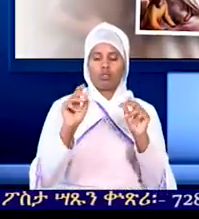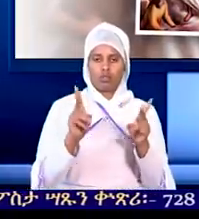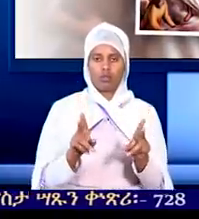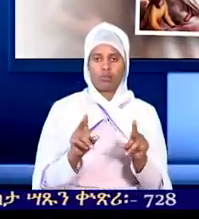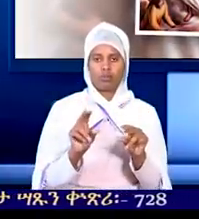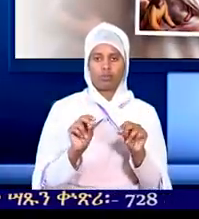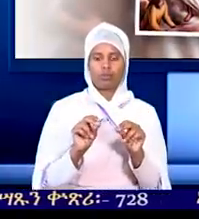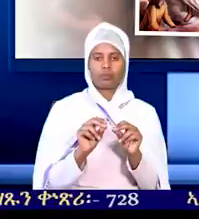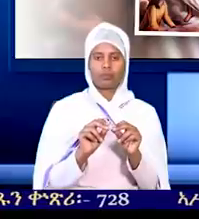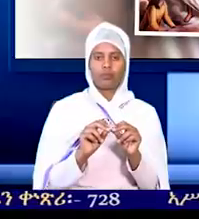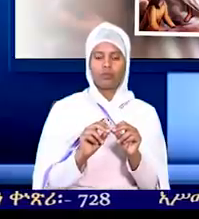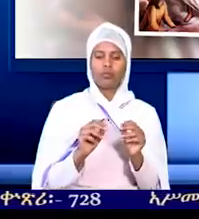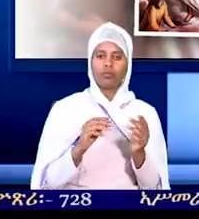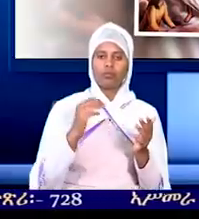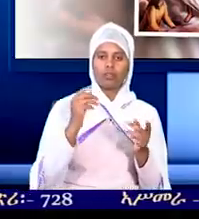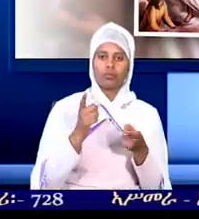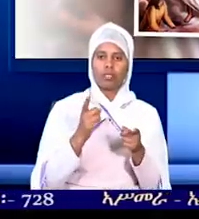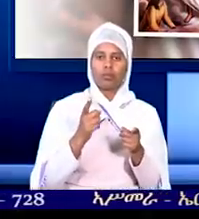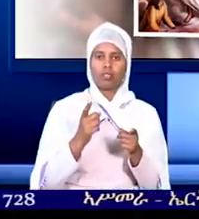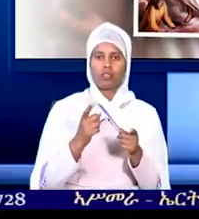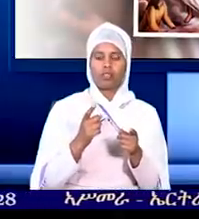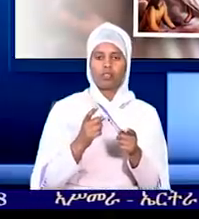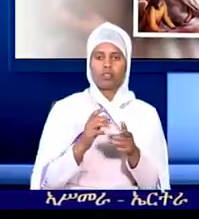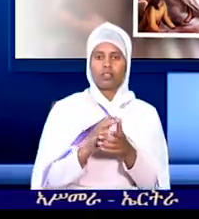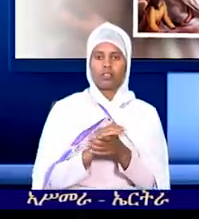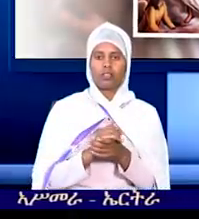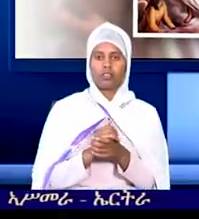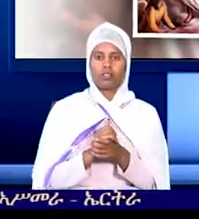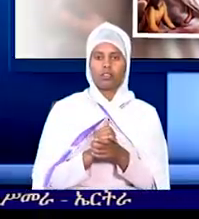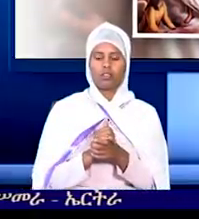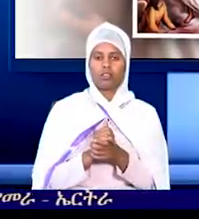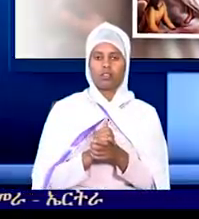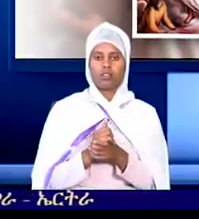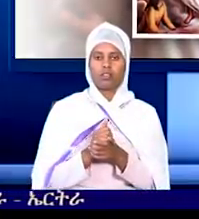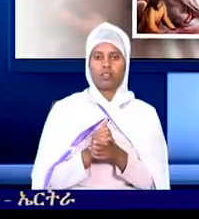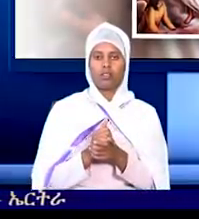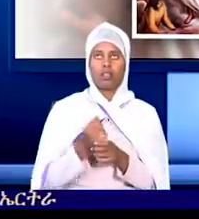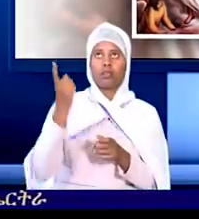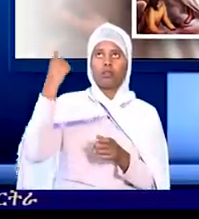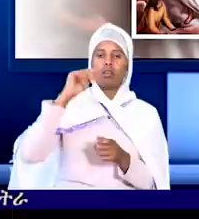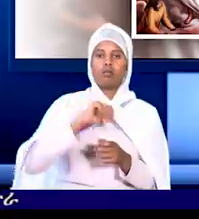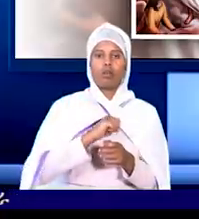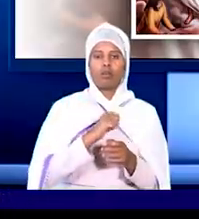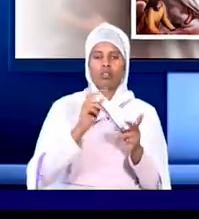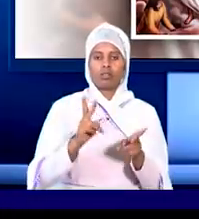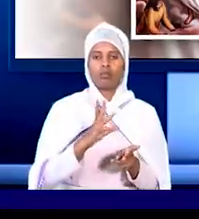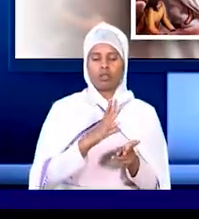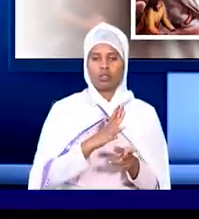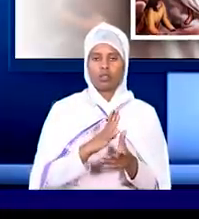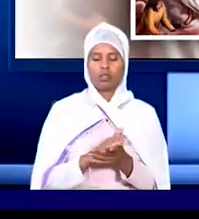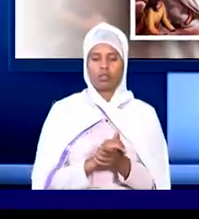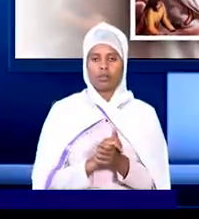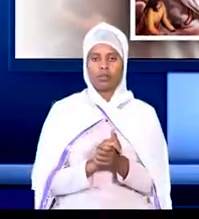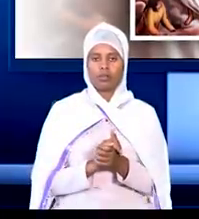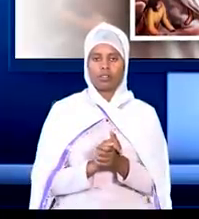ክግለፀሎም ከኣለ። በዓልኹም ስዒርኩምሞ እንተትኾኑ ምስተዓበኹም ነርኩም፣ ሕጂ ግን ኣምላኽኩም